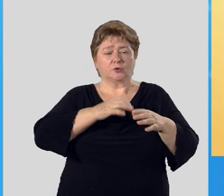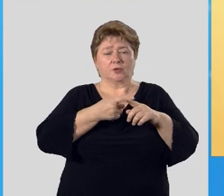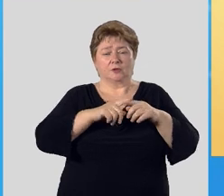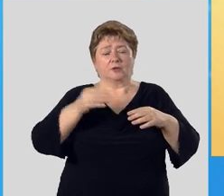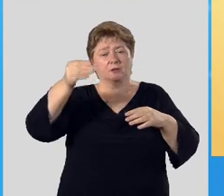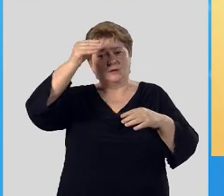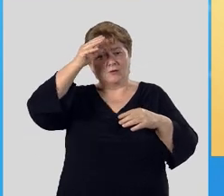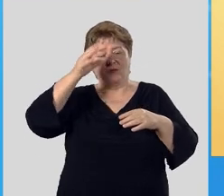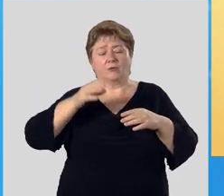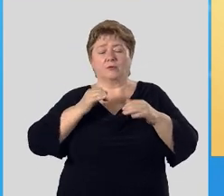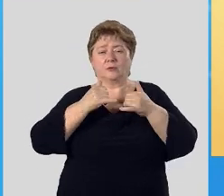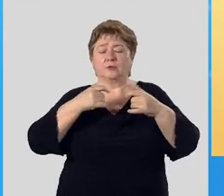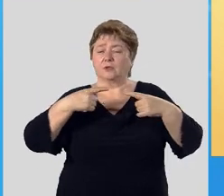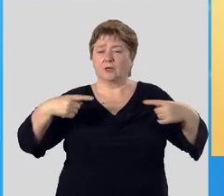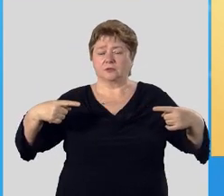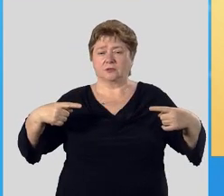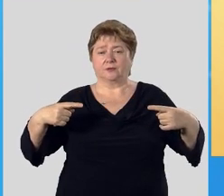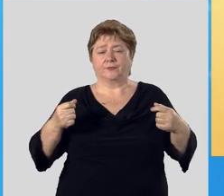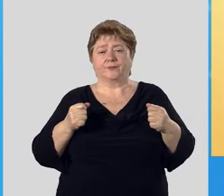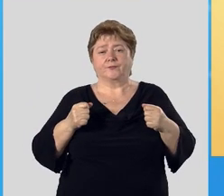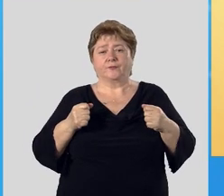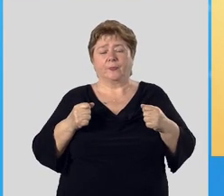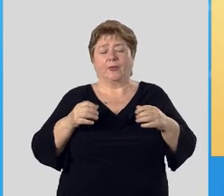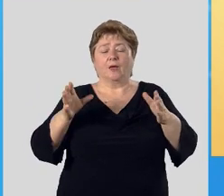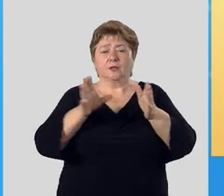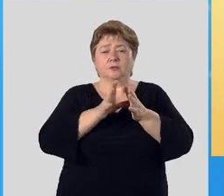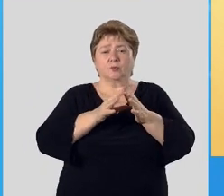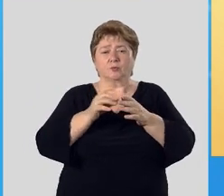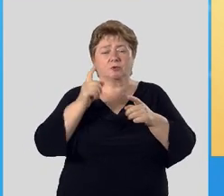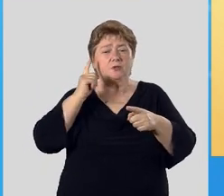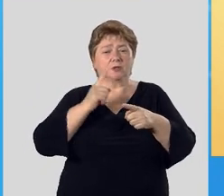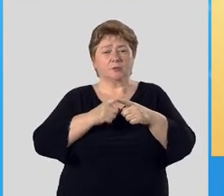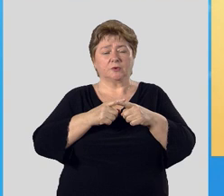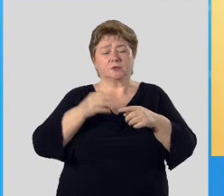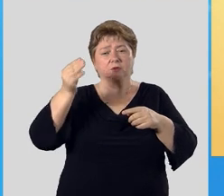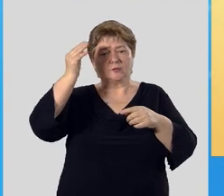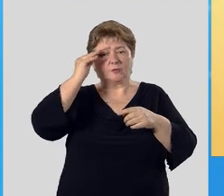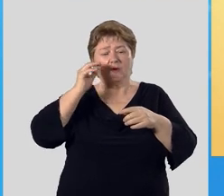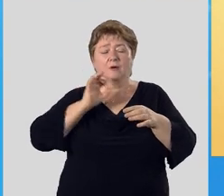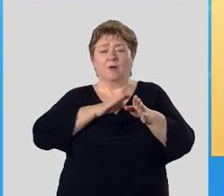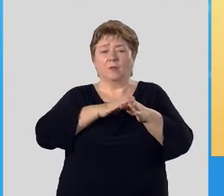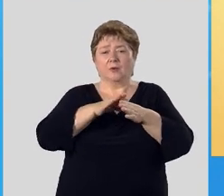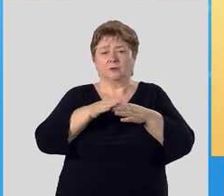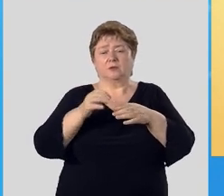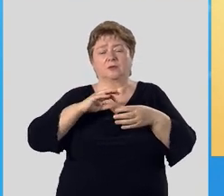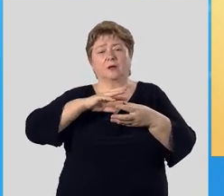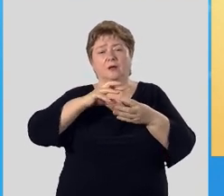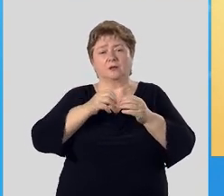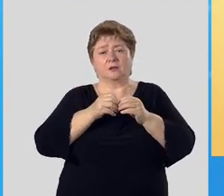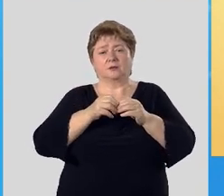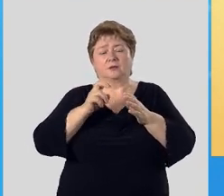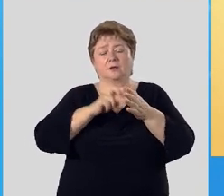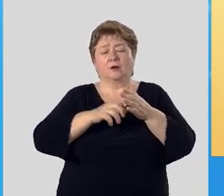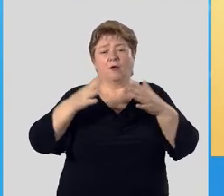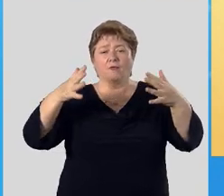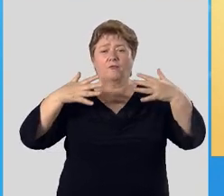этой наукой разнообразны с помощью химических методов проводятся анализы состава